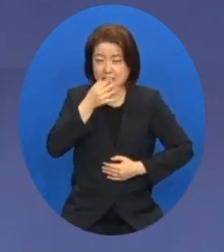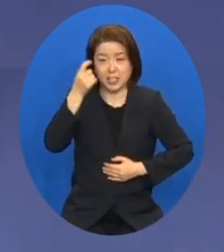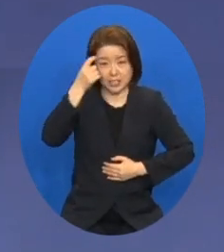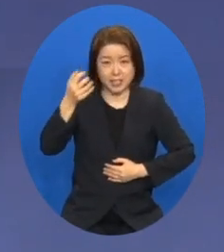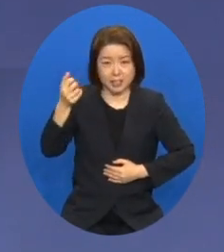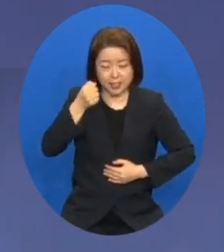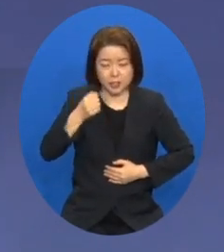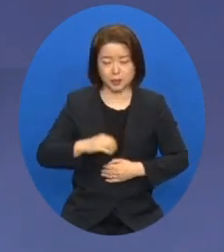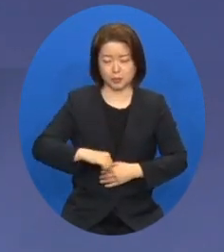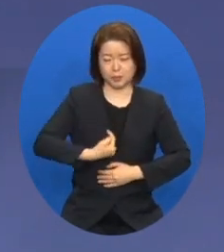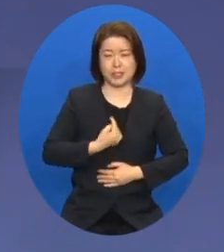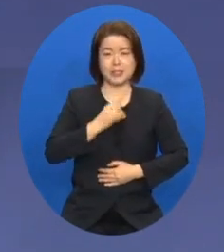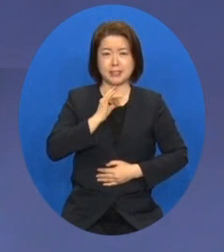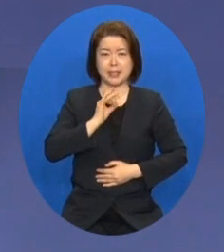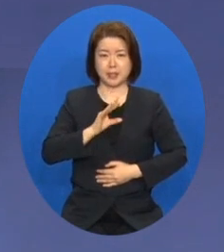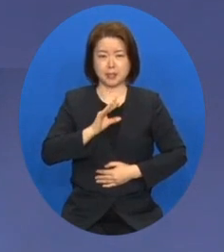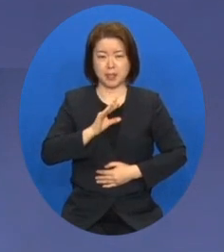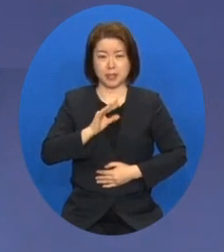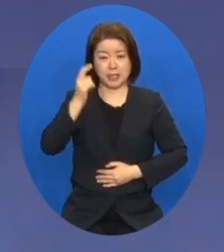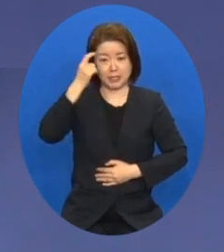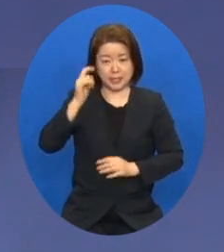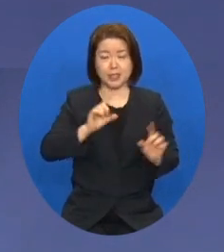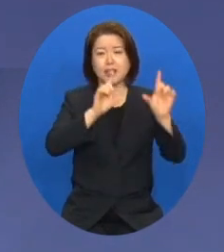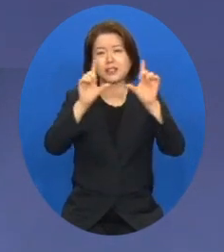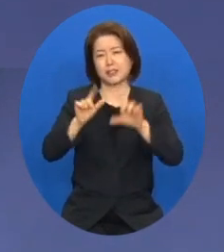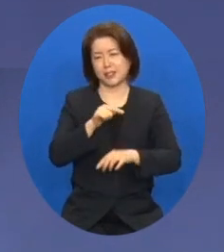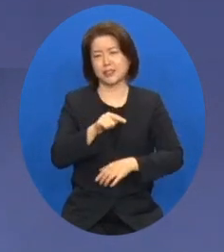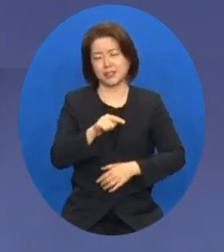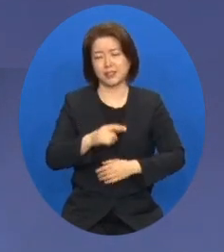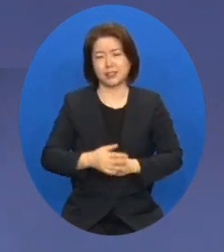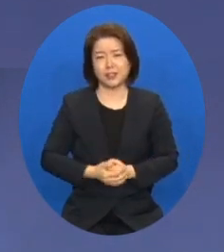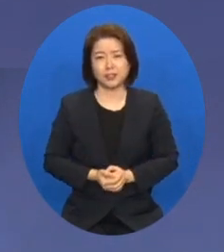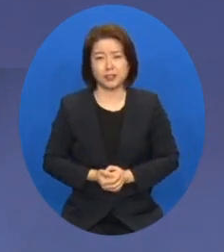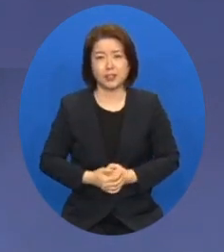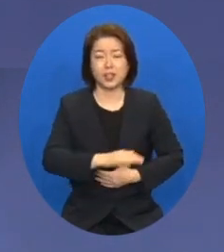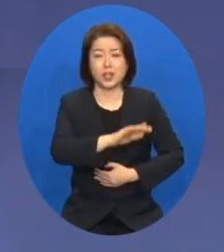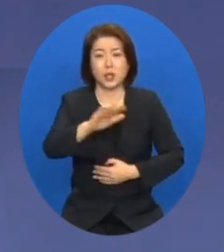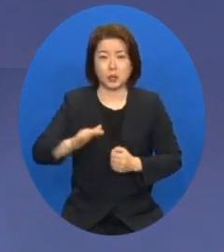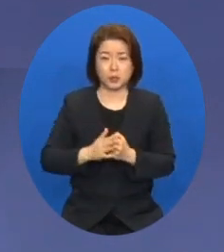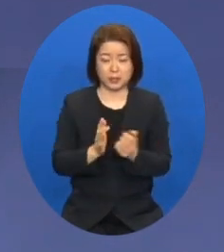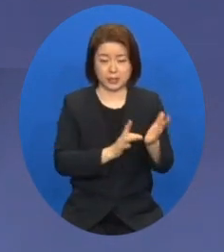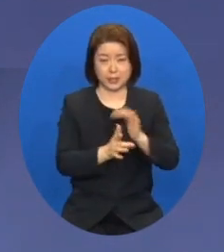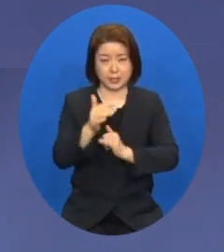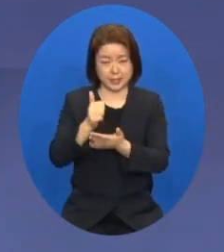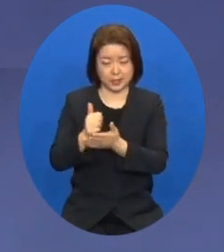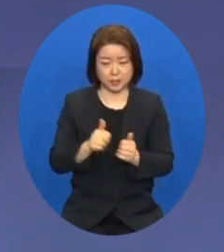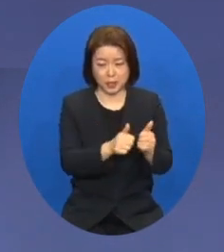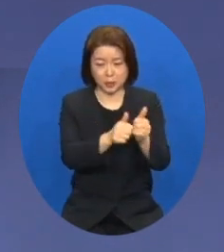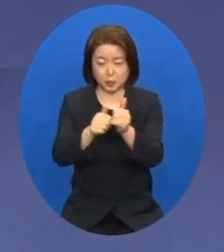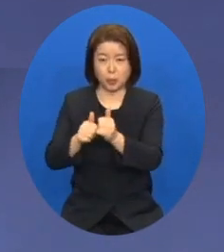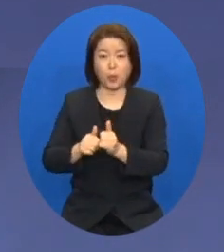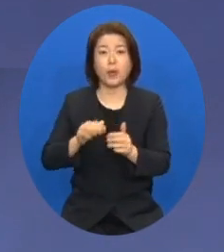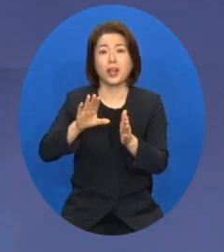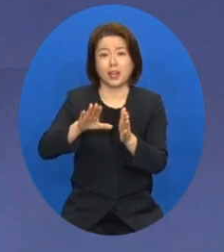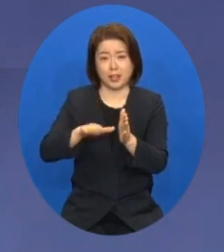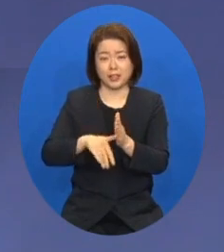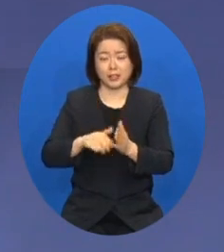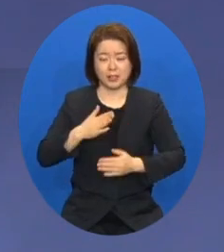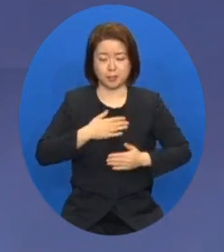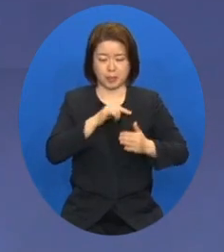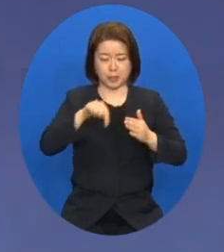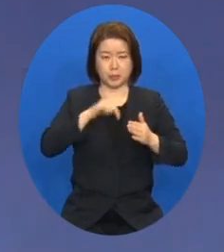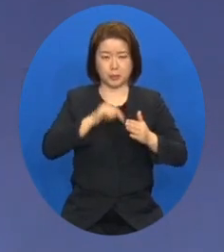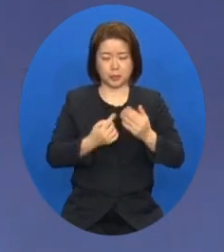자기만 아 생각하며 사는 것 입니다 우리가 예수님과 동행 하게 될 때 우리 안에